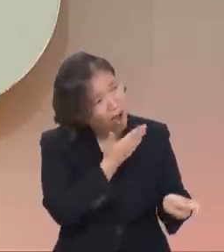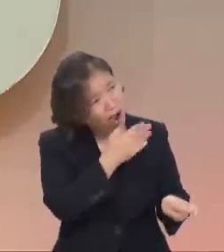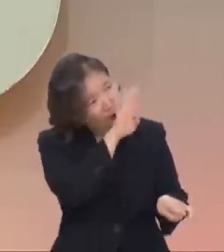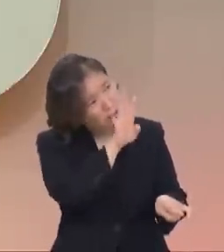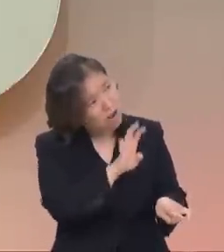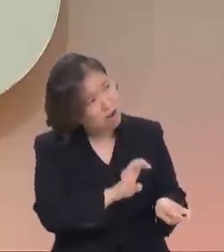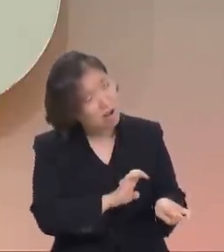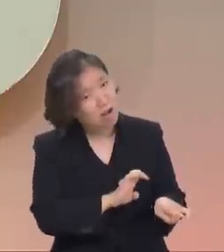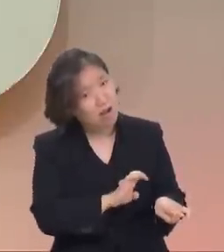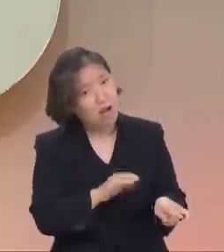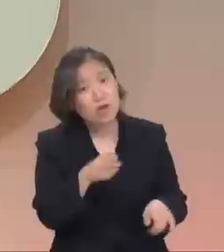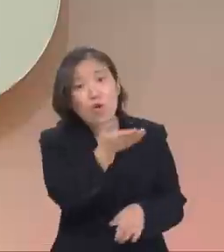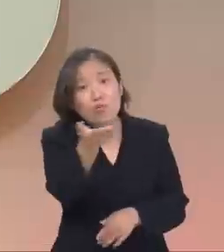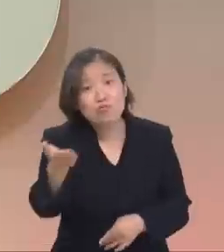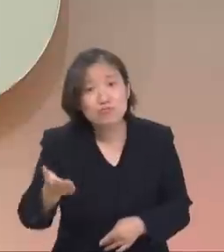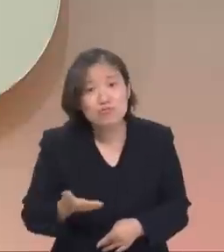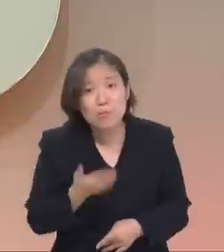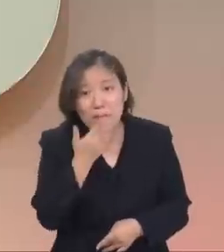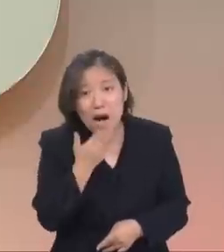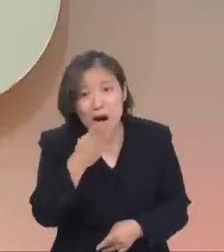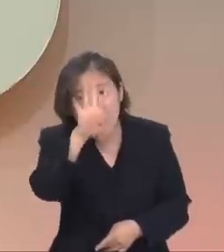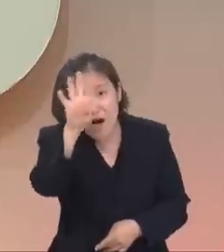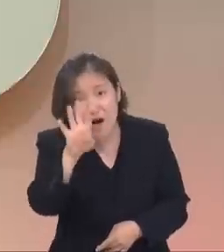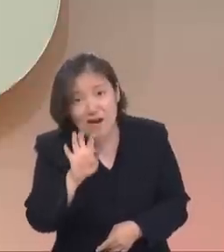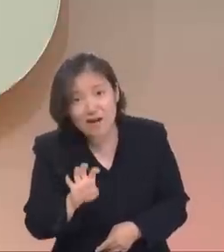우리는 그럴 수 있을까